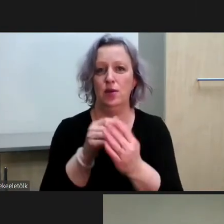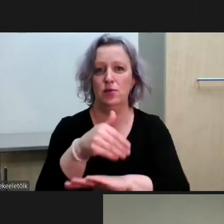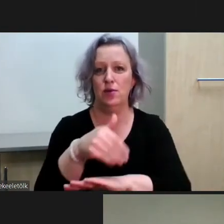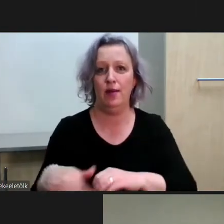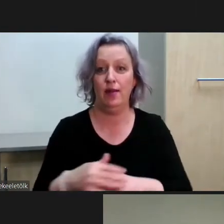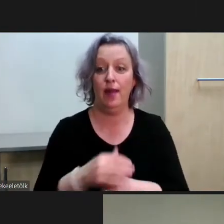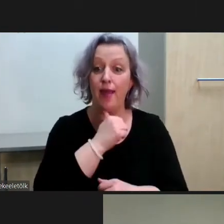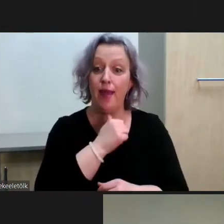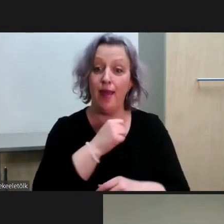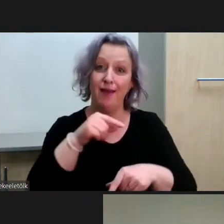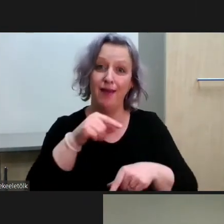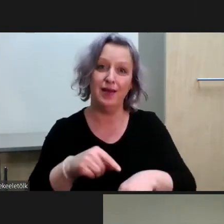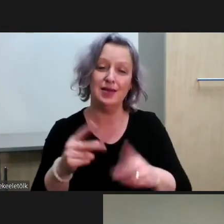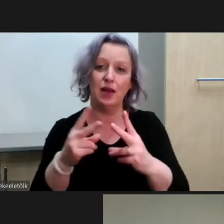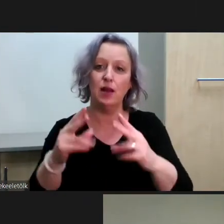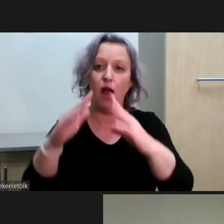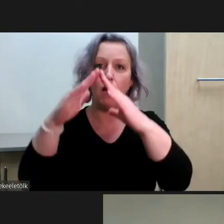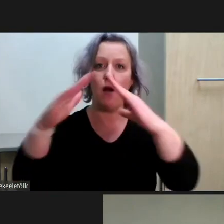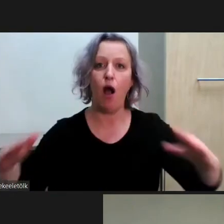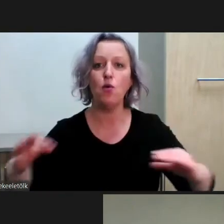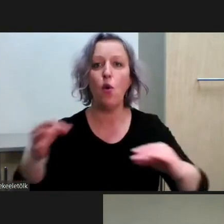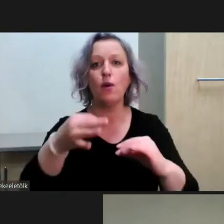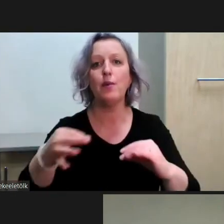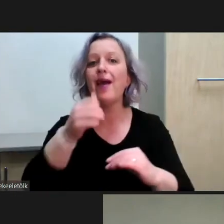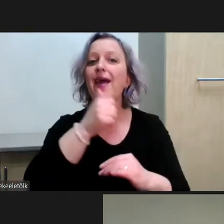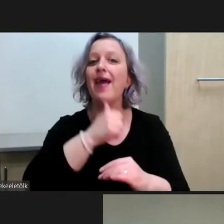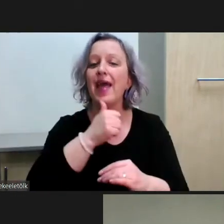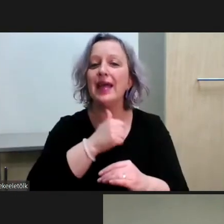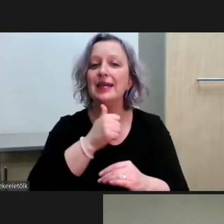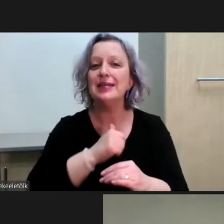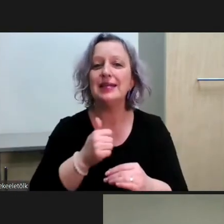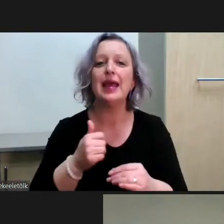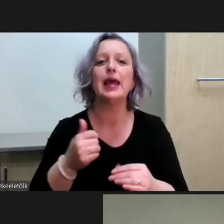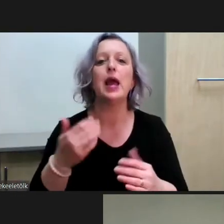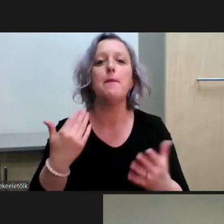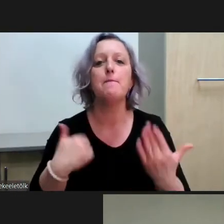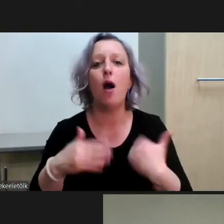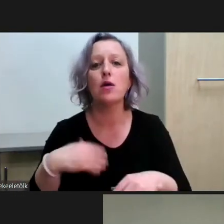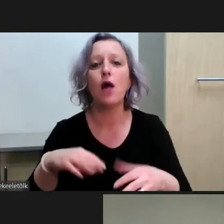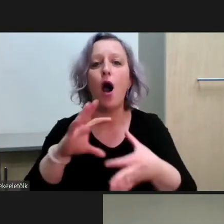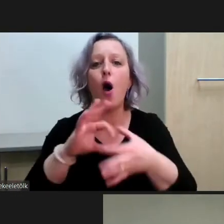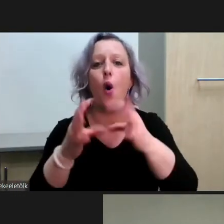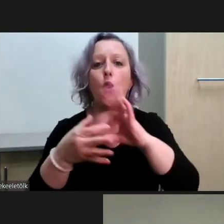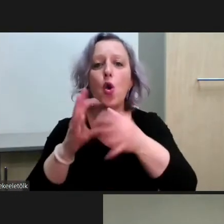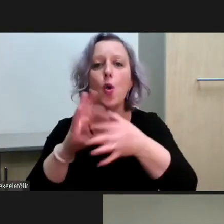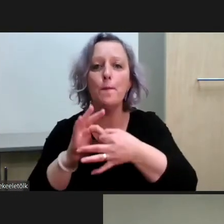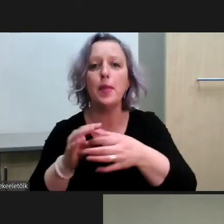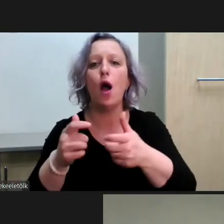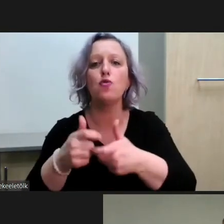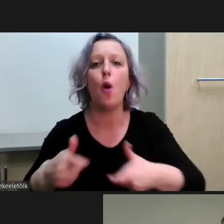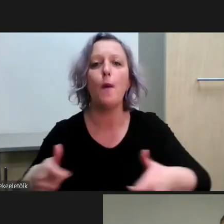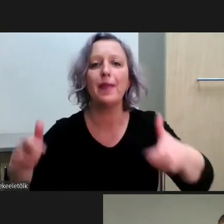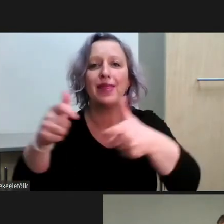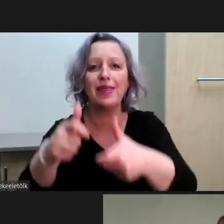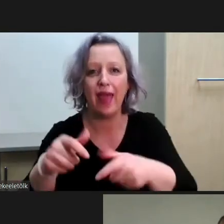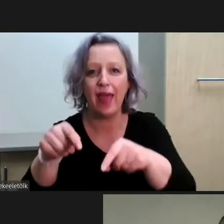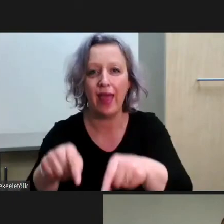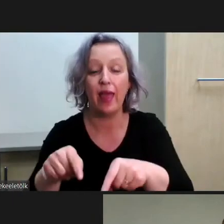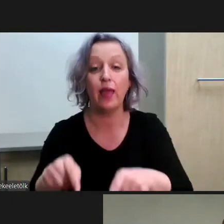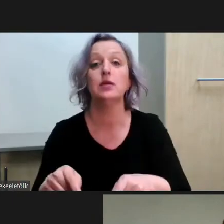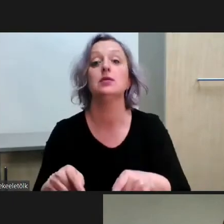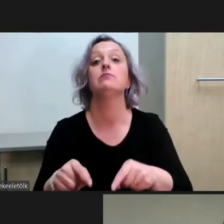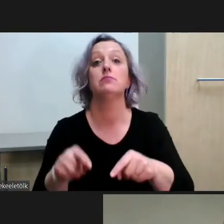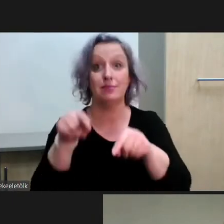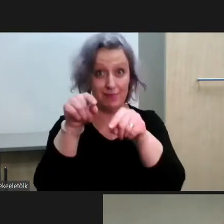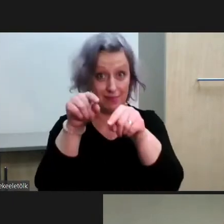Eestis on ka selline katusorganisatsioon nagu Eesti Paraolümpiakomitee, mis koondab enda alla just